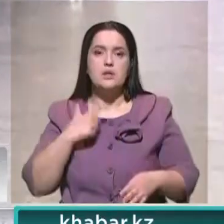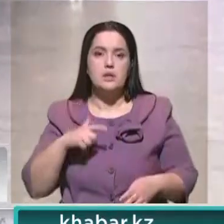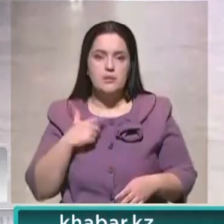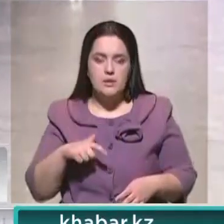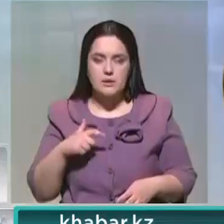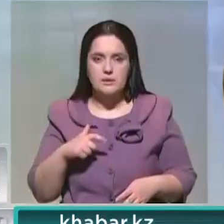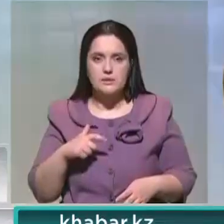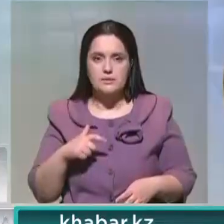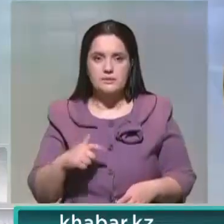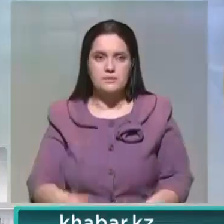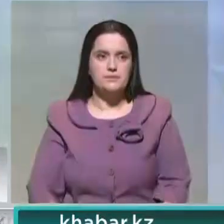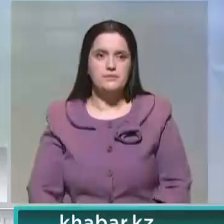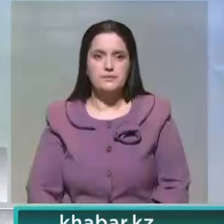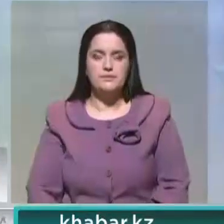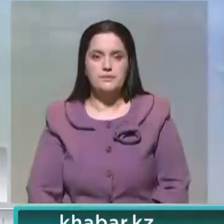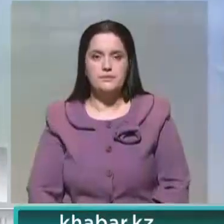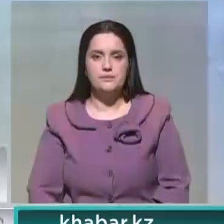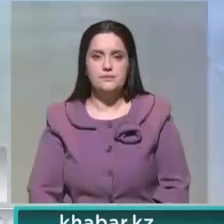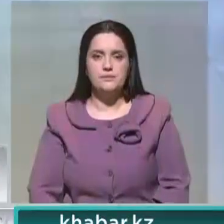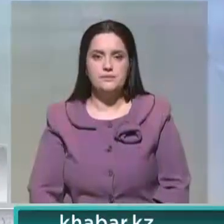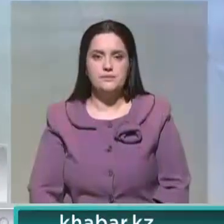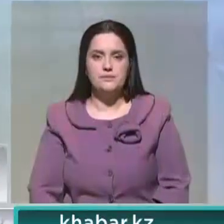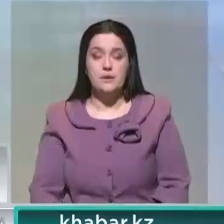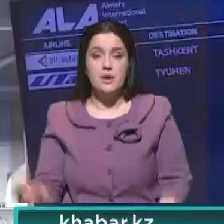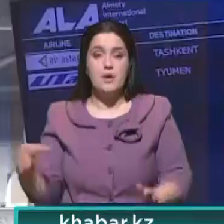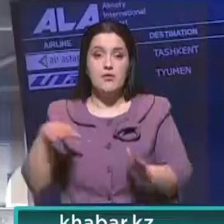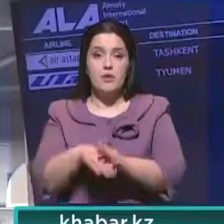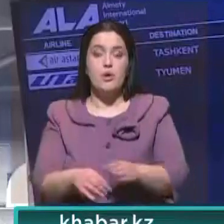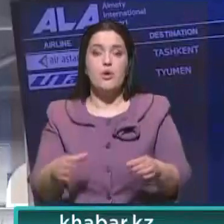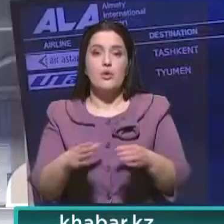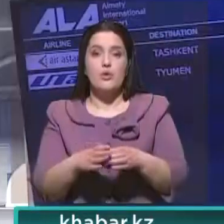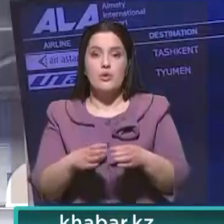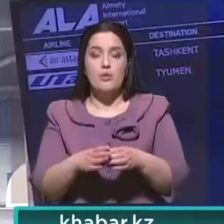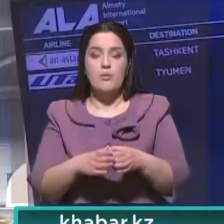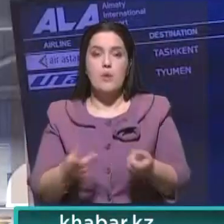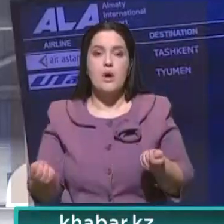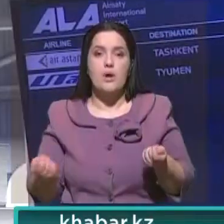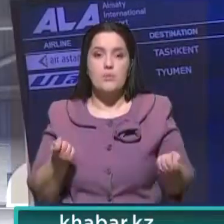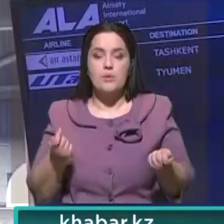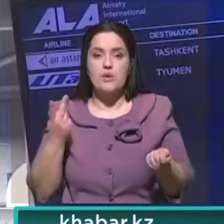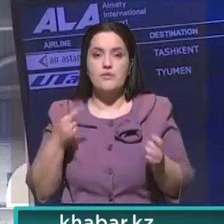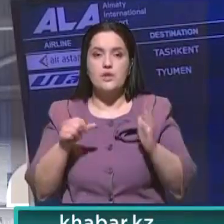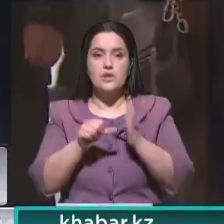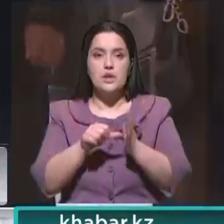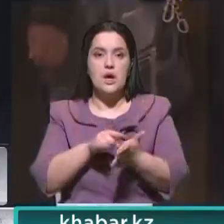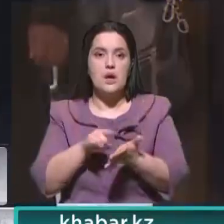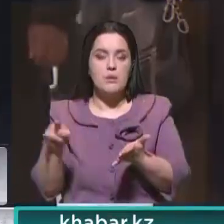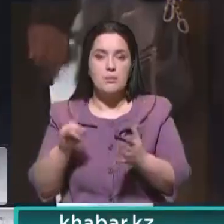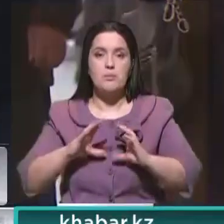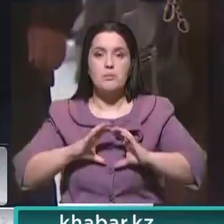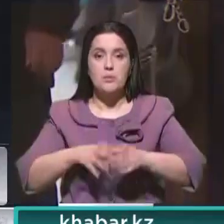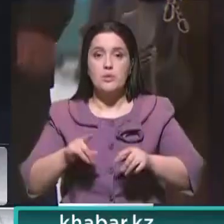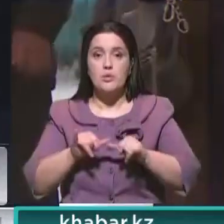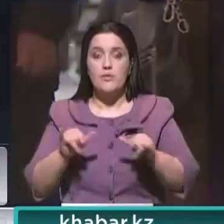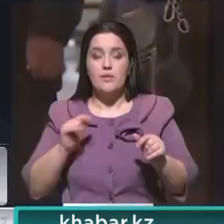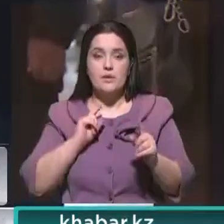творческих целях. TAV Airports Holding, входящий в группу ADP, является оператором в 26 аэропортах мира. Чтобы увеличить